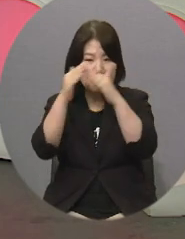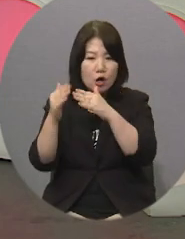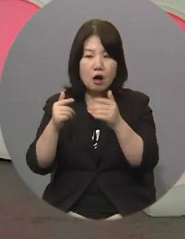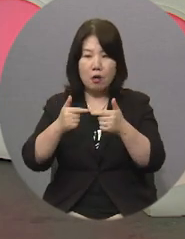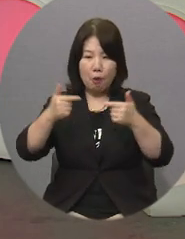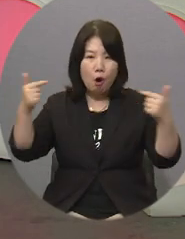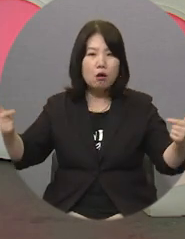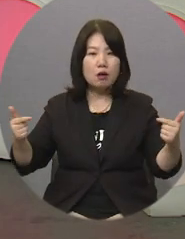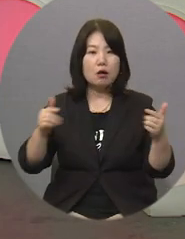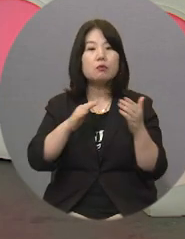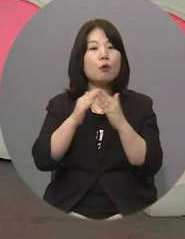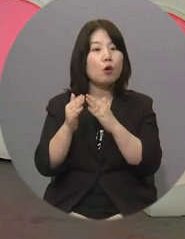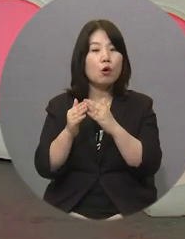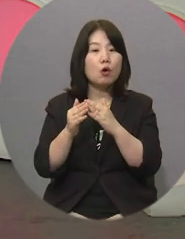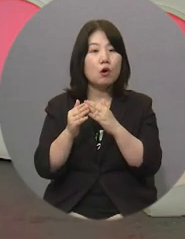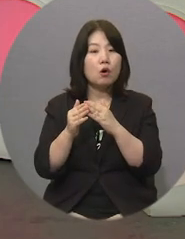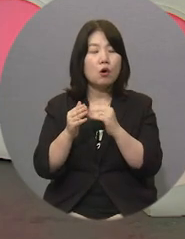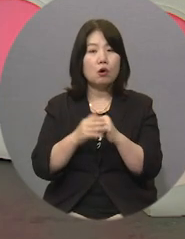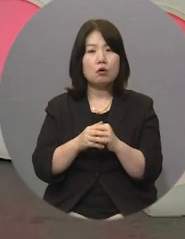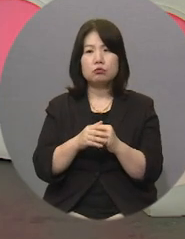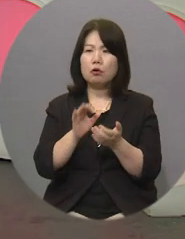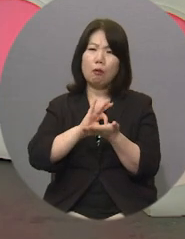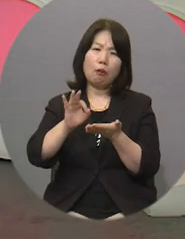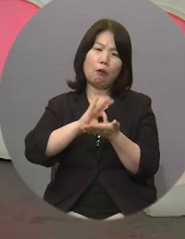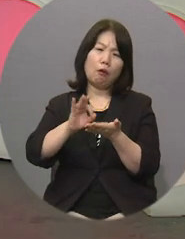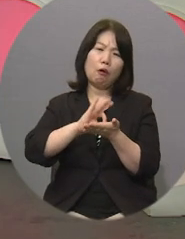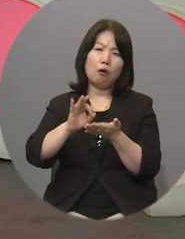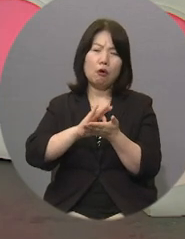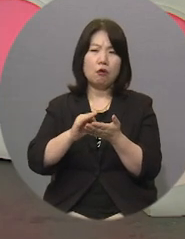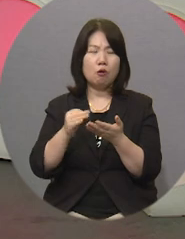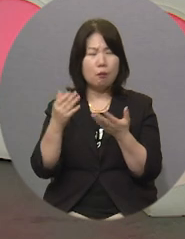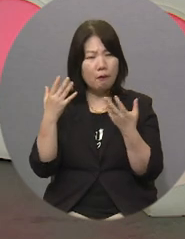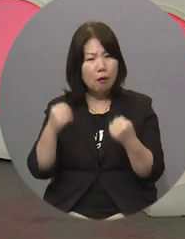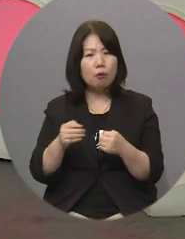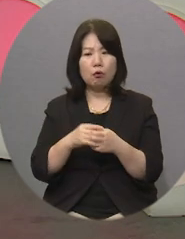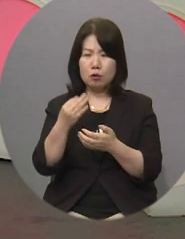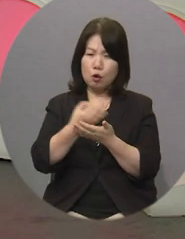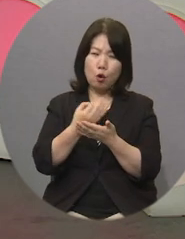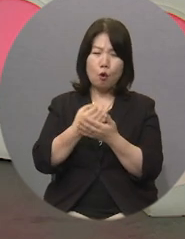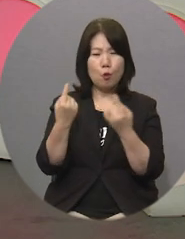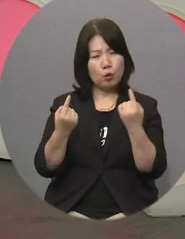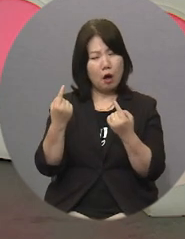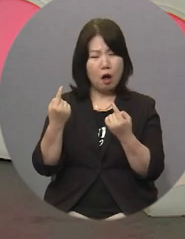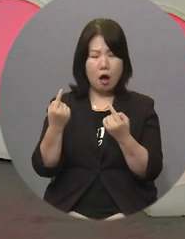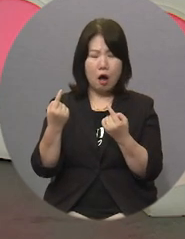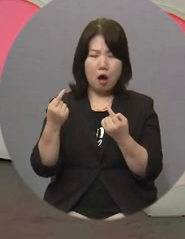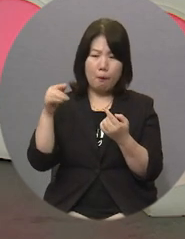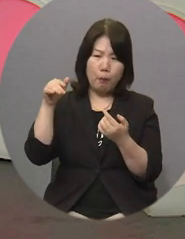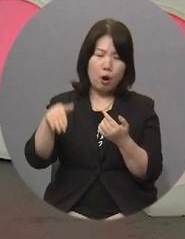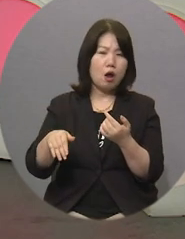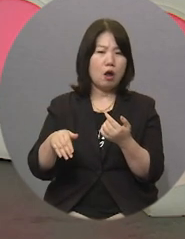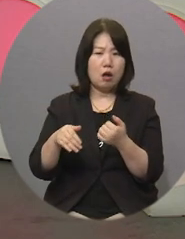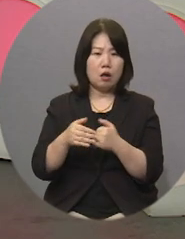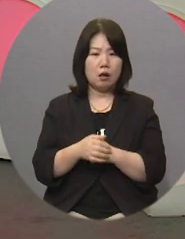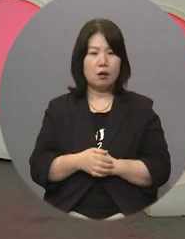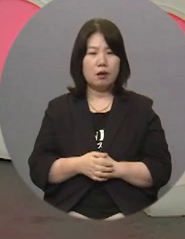했습니다. 하지만 나가는 돈이 들어오는 돈보다 많은 건 어찌할 도리가 없었습니다.